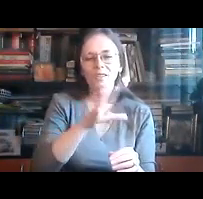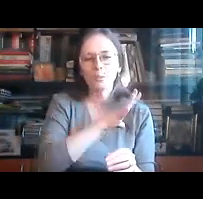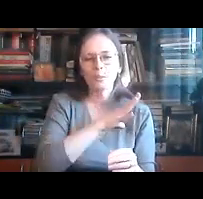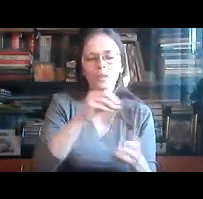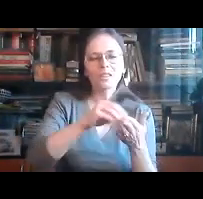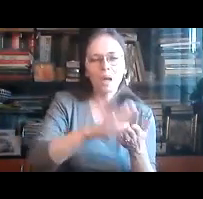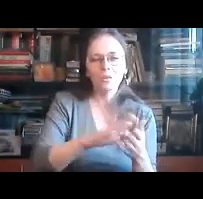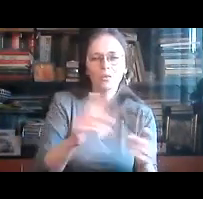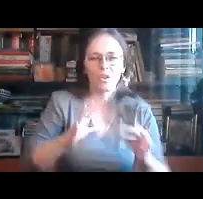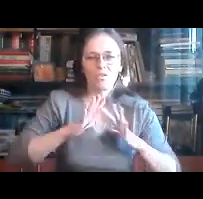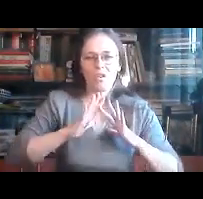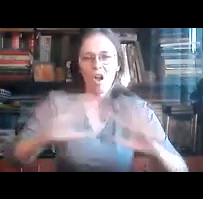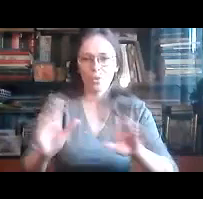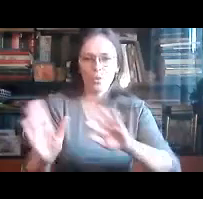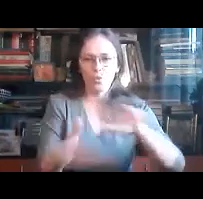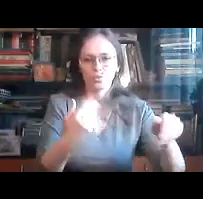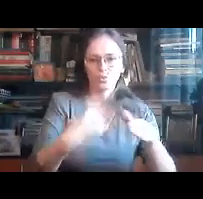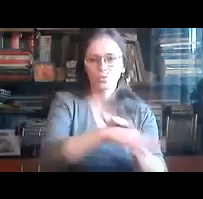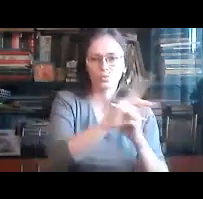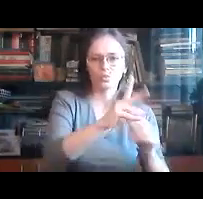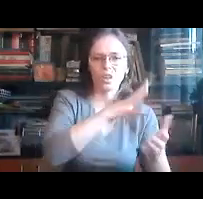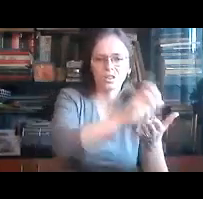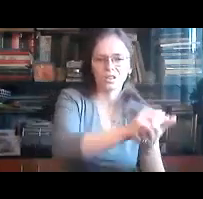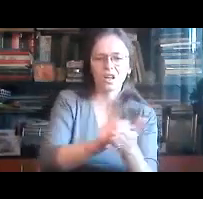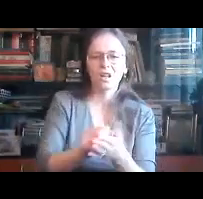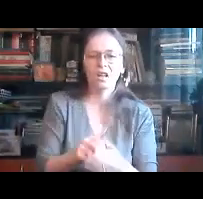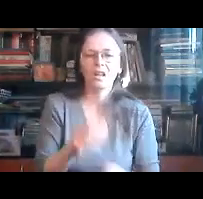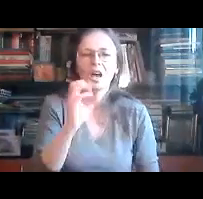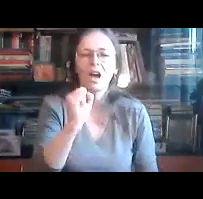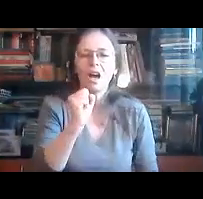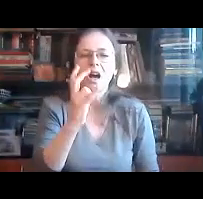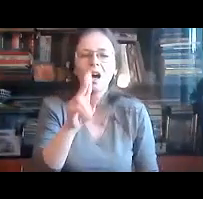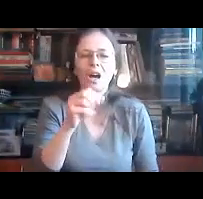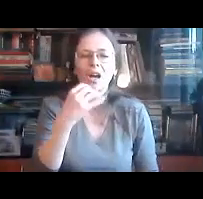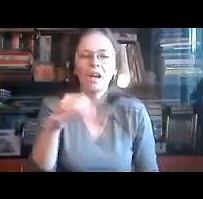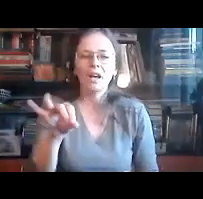неожиданно буквально. Вот. Я скажу, пока никого нет, два слова.